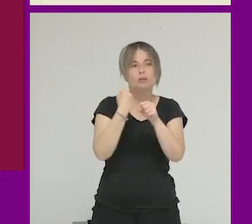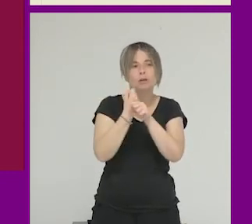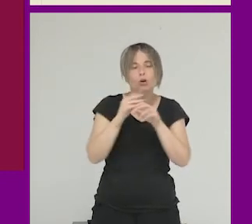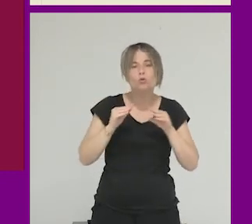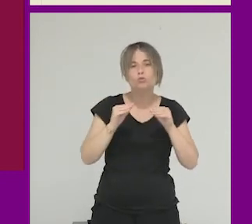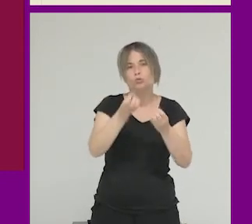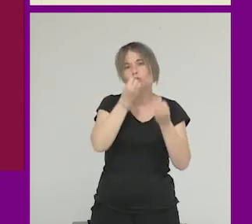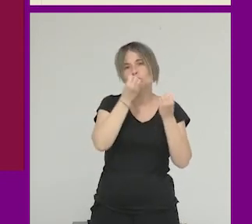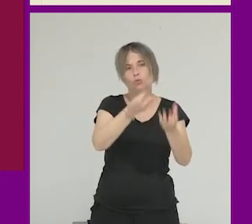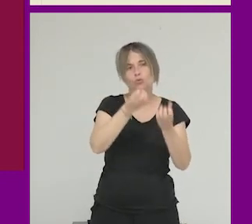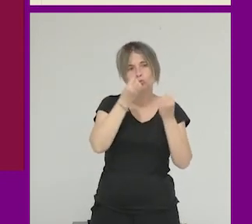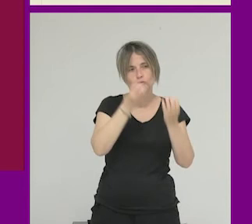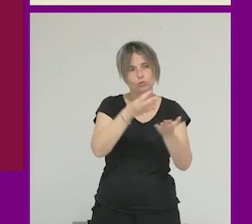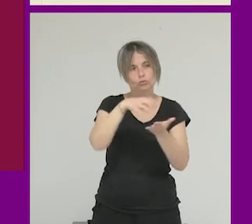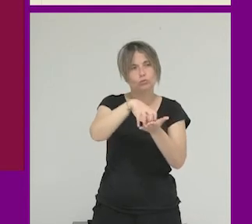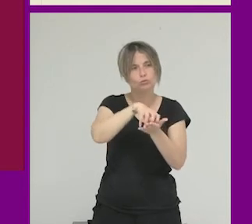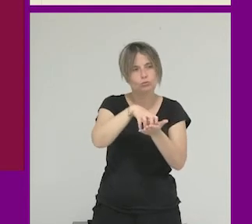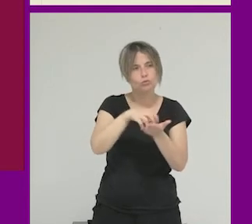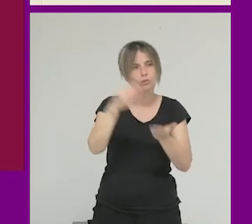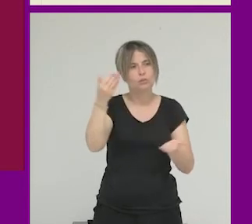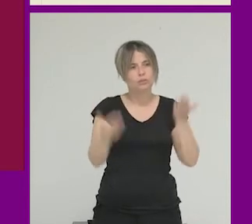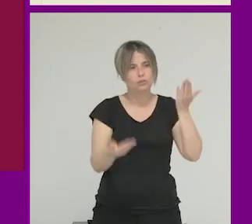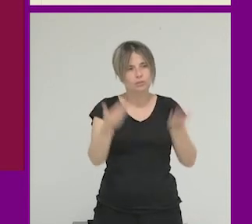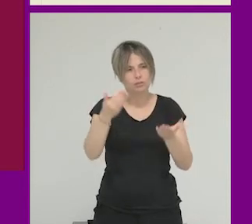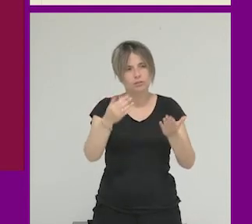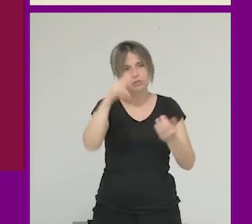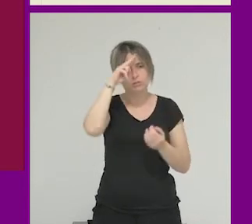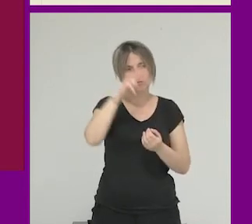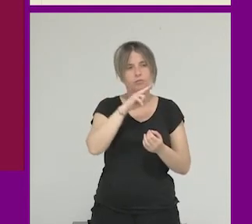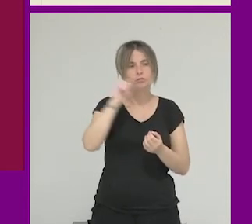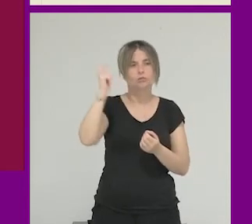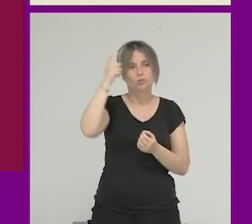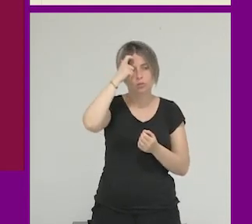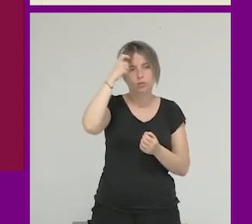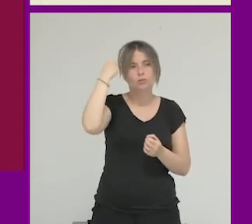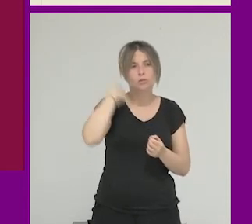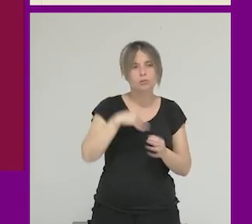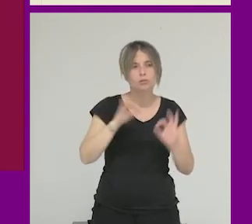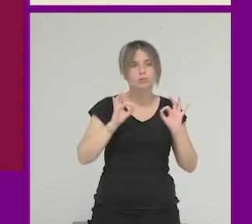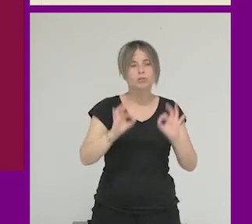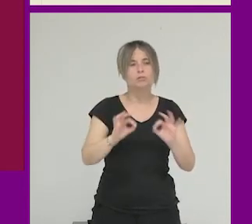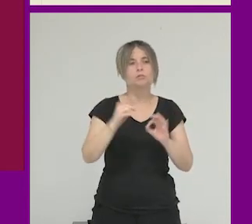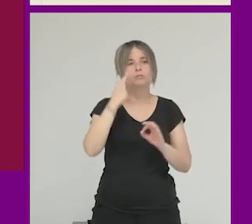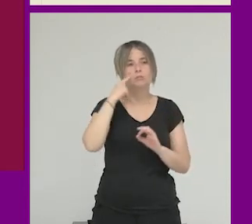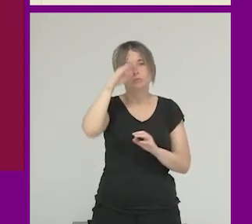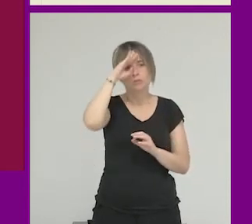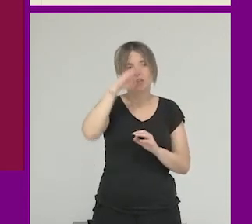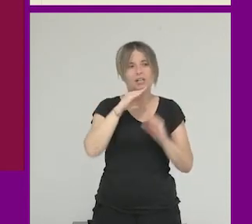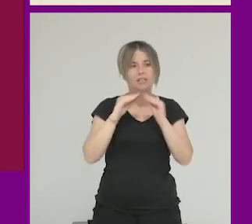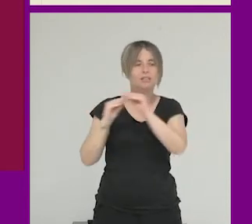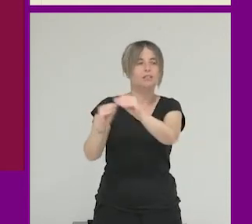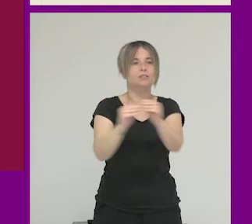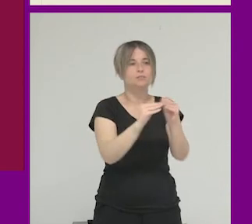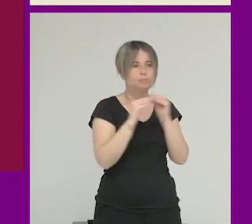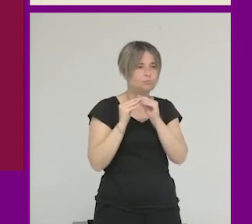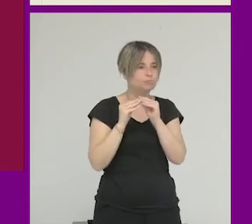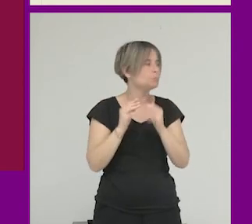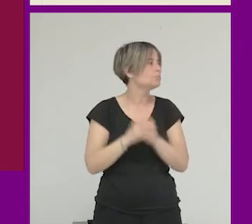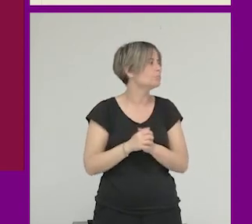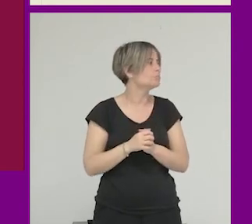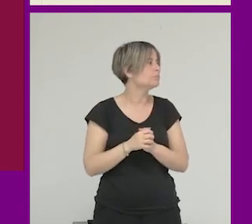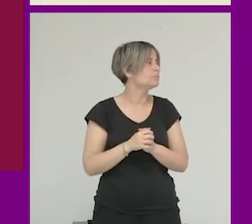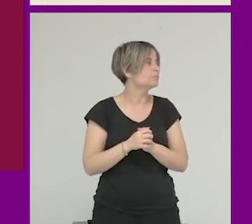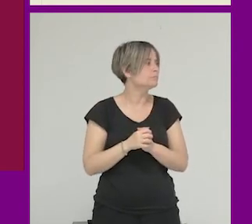behar den zerbait, bai aitatasunarekin gertatzen da gauza berdina, zein da aitatasun hegemoniko hori.